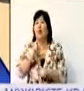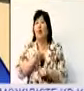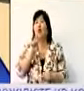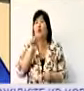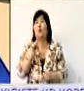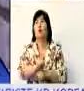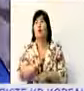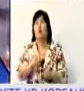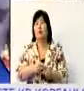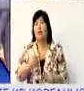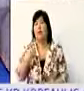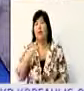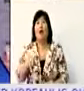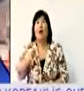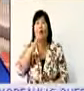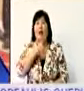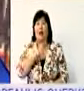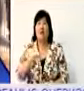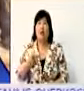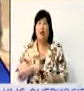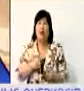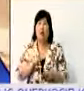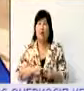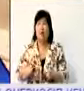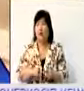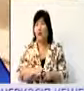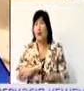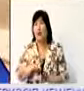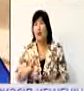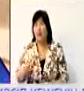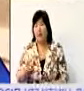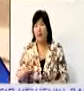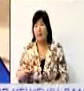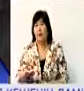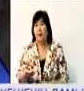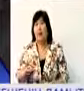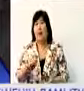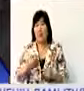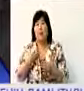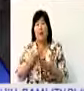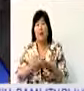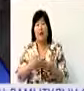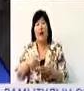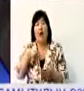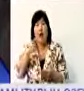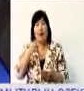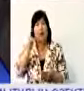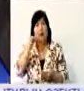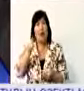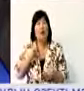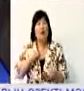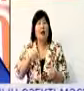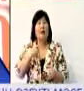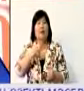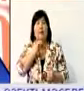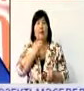өз қанға барған екен. Заманында қарақылды қажырған кемеңгер тұлғаға биыл 220 жыл. Міне, айтулы датаға орай батыр бабаның